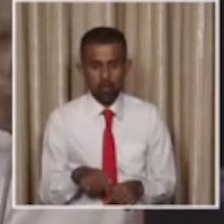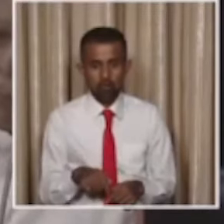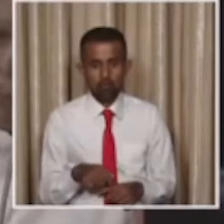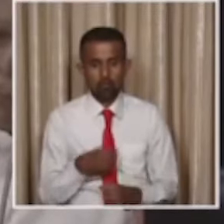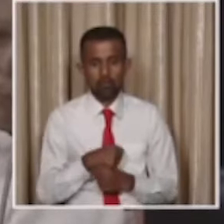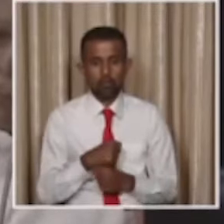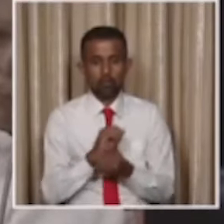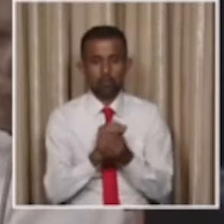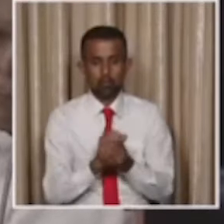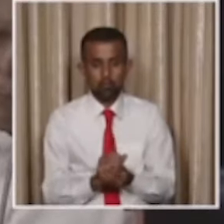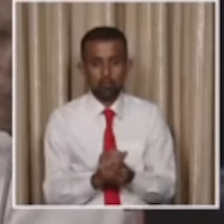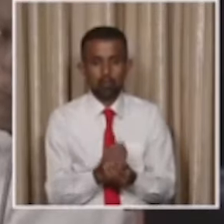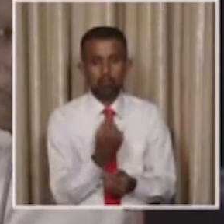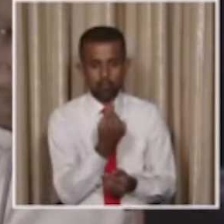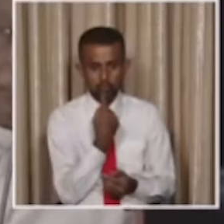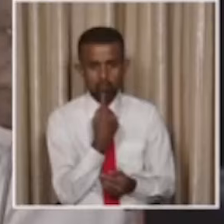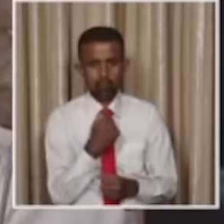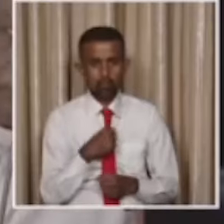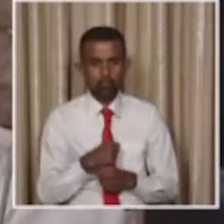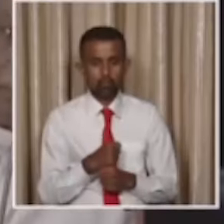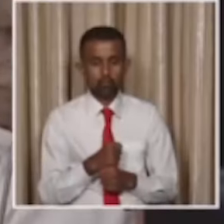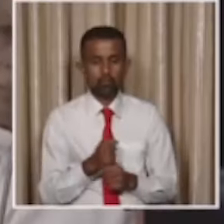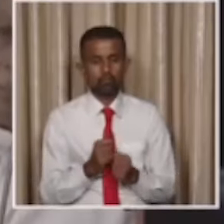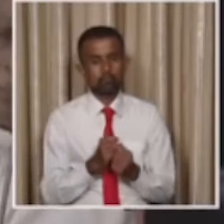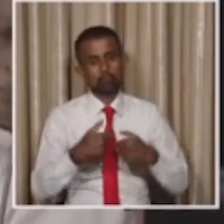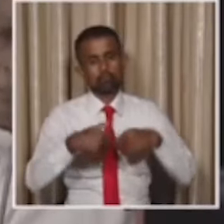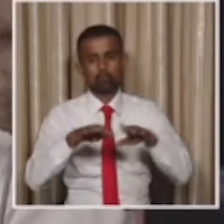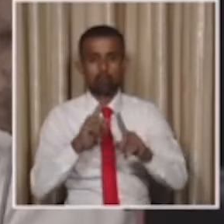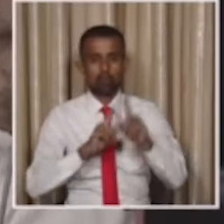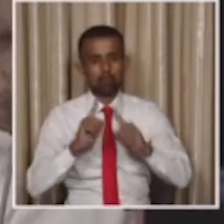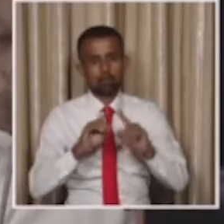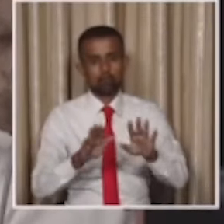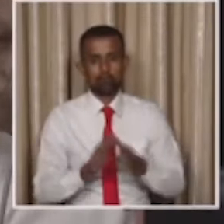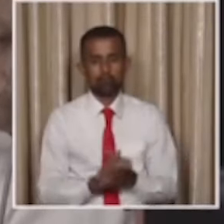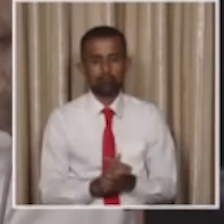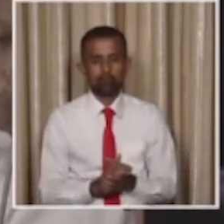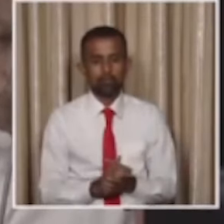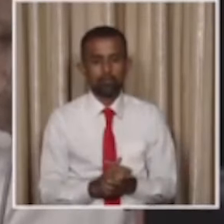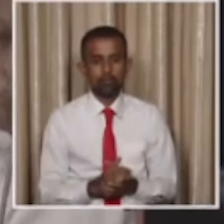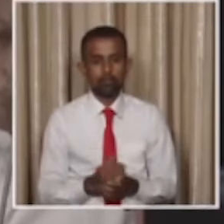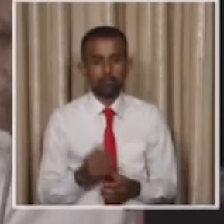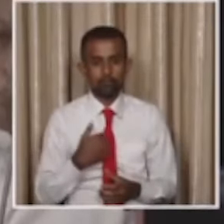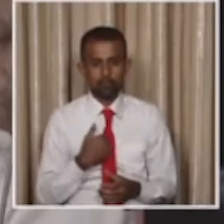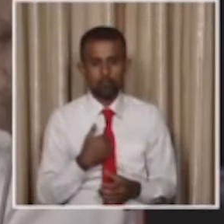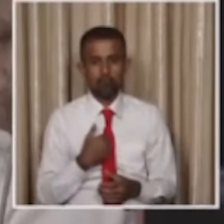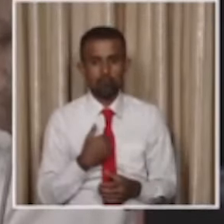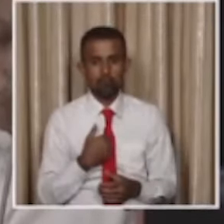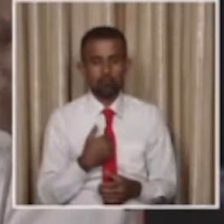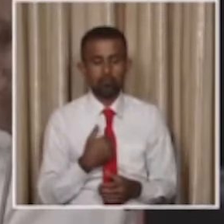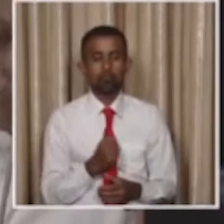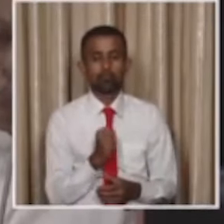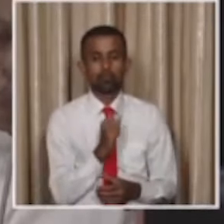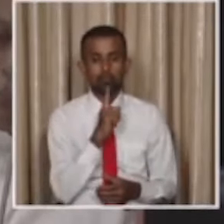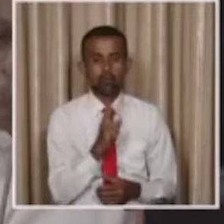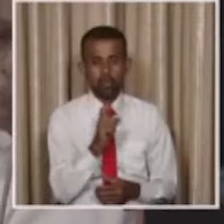ආණ්ඩුව ආරක්ෂා කරන්න කියලා. ඒ ආණ්ඩුව කරපුවා ඒ ආණ්ඩුව ඒ ගැන කතා කරයි. ඒත් මම මොනවද කියන්නේ ඒක වැරදි කියලා මේ අයට